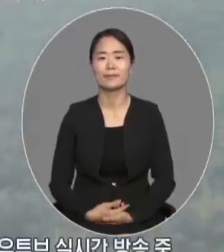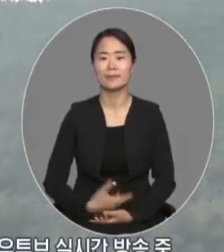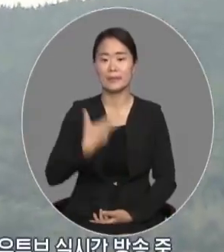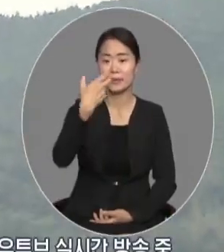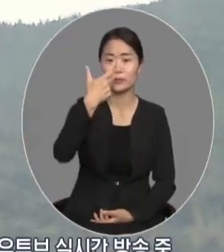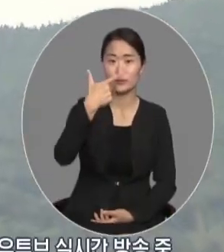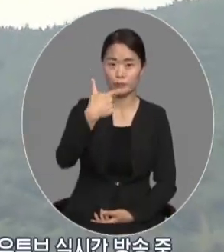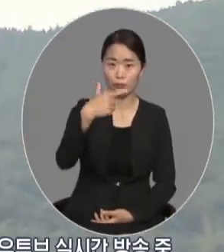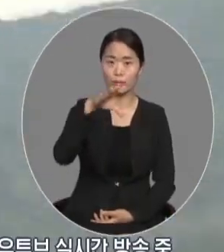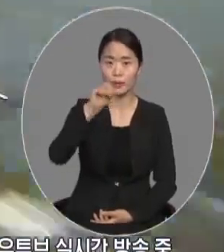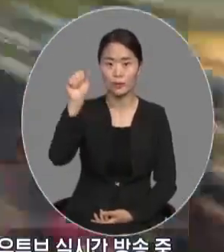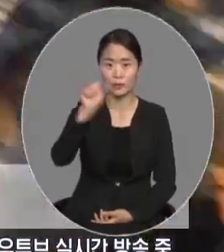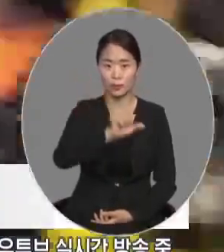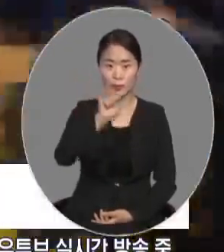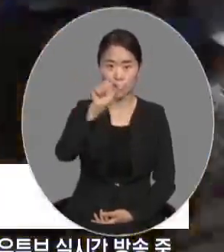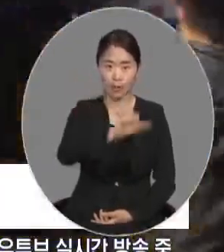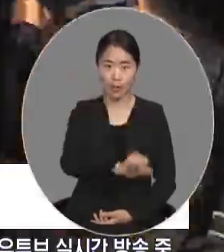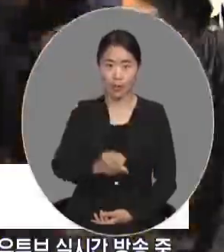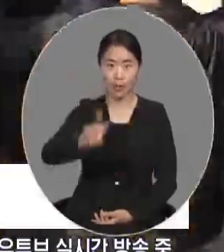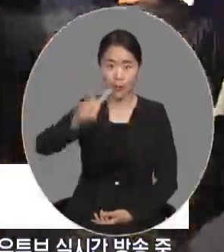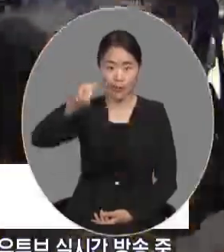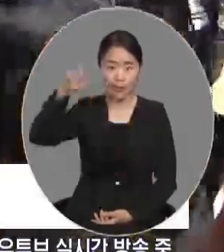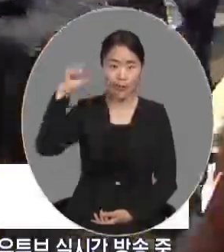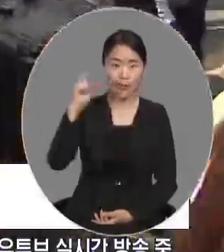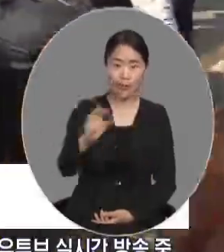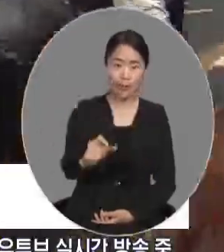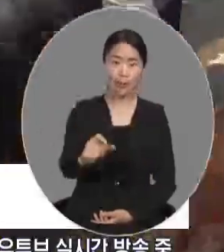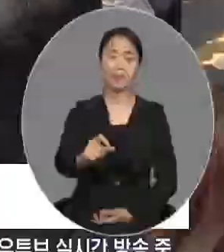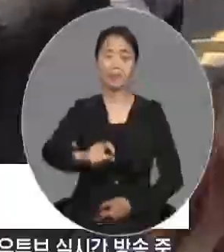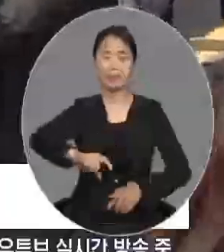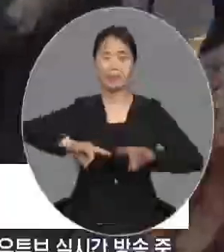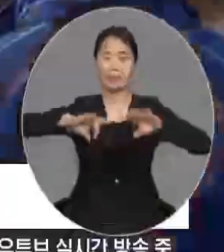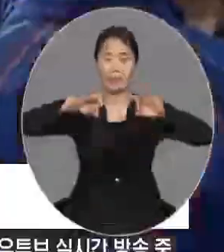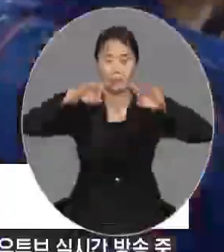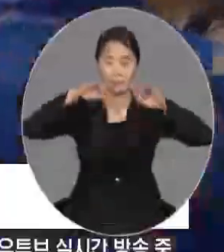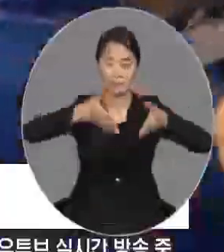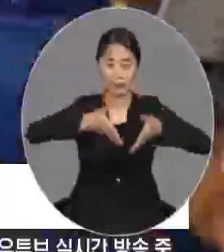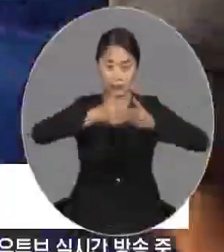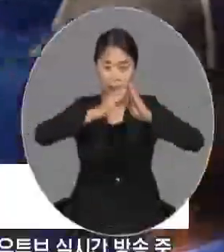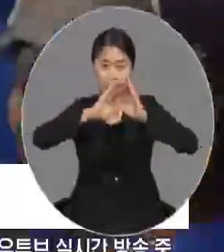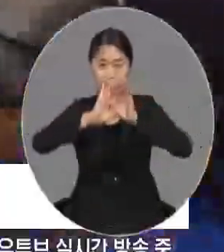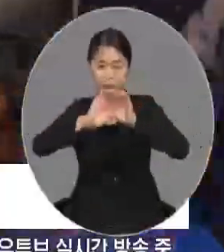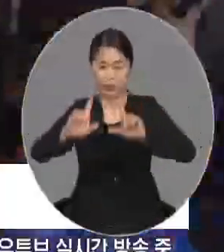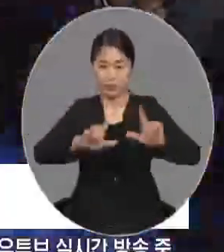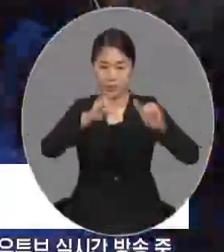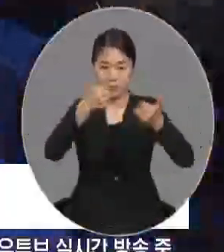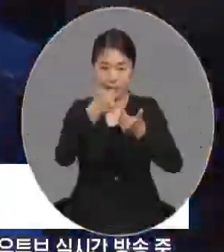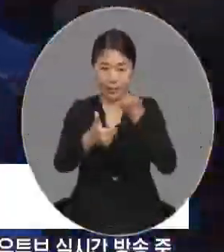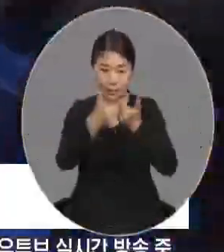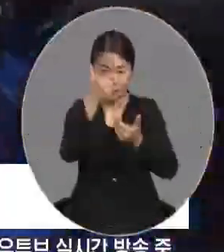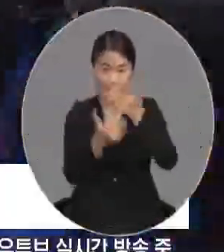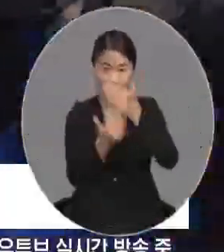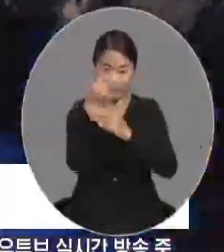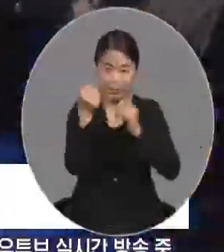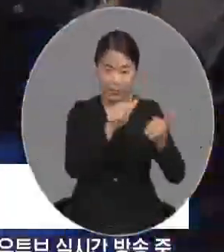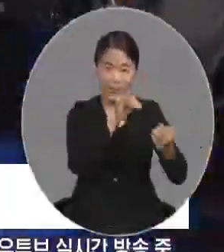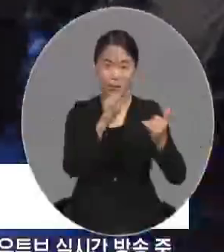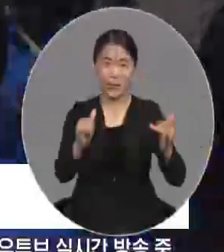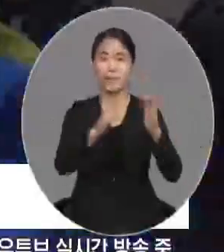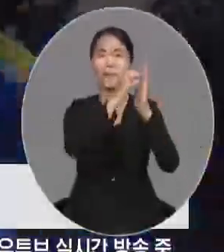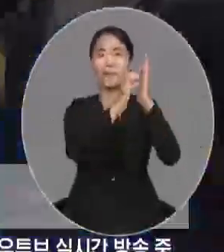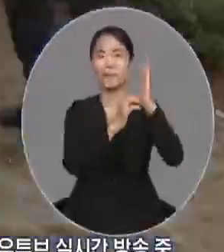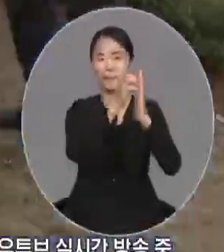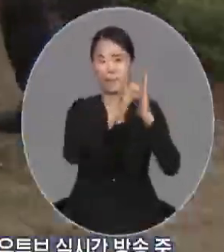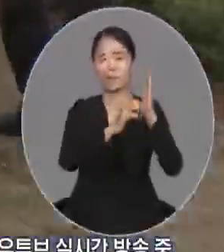76만 5천 볼트, 초고압 송전망 건설을 두고 주민과 한전 간 갈등으로 사상자까지 발생했던 밀양 송전탑